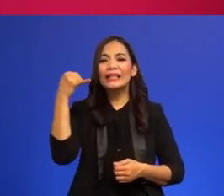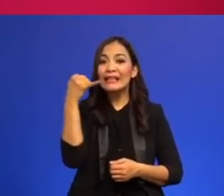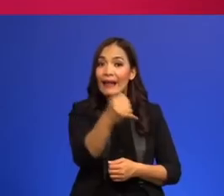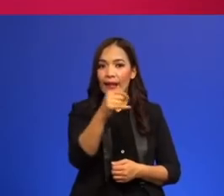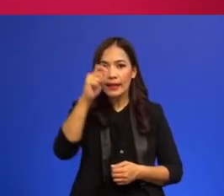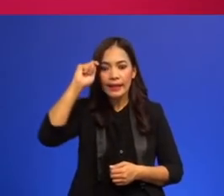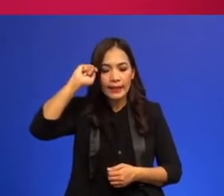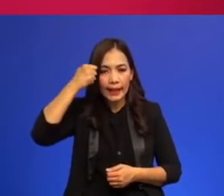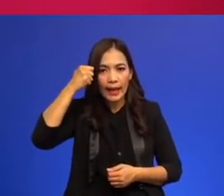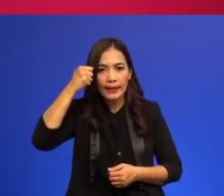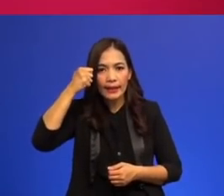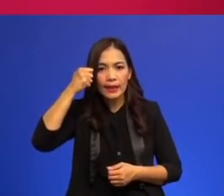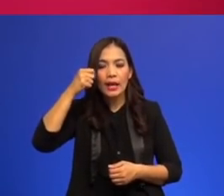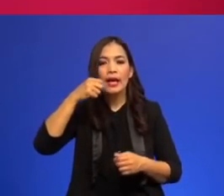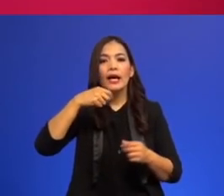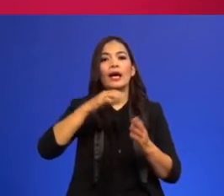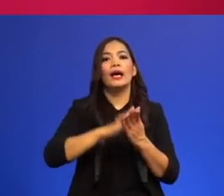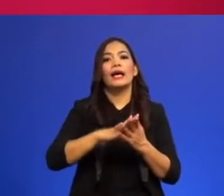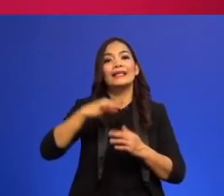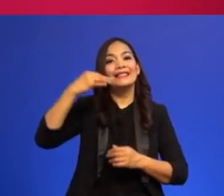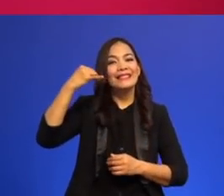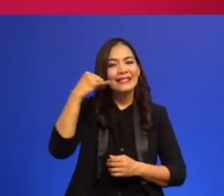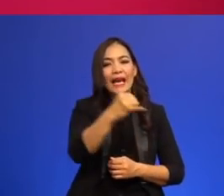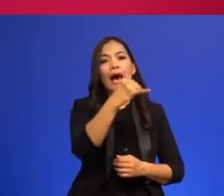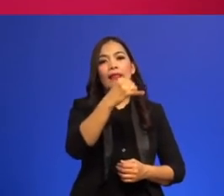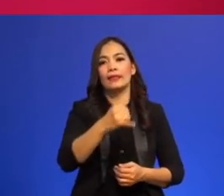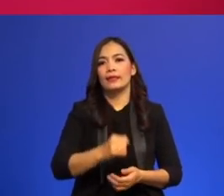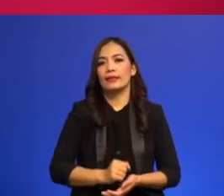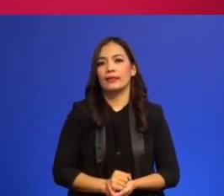Ingat kalimat ini, kejahatan.